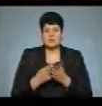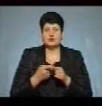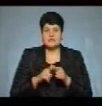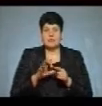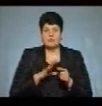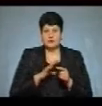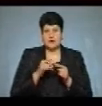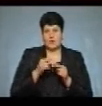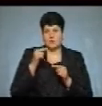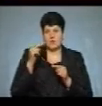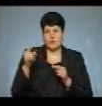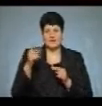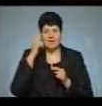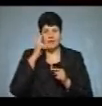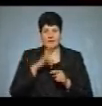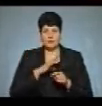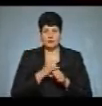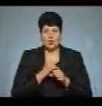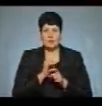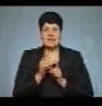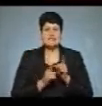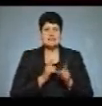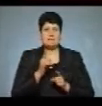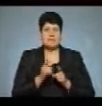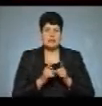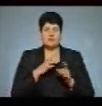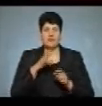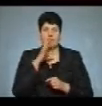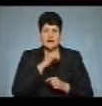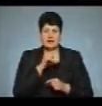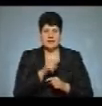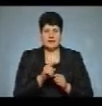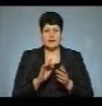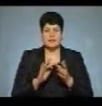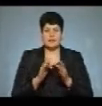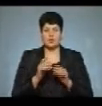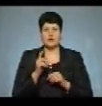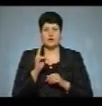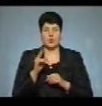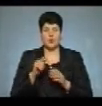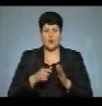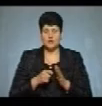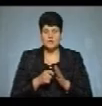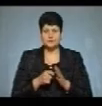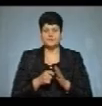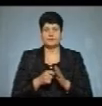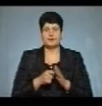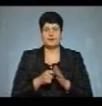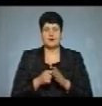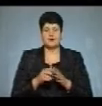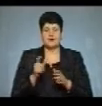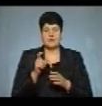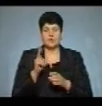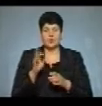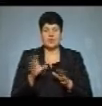удаленка, що це з Києва було проведена оця зміна і був викрадений її електронний ключ. Євген Король – співвласник підприємства.